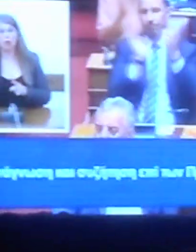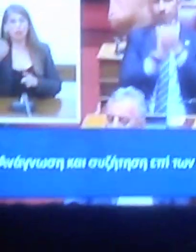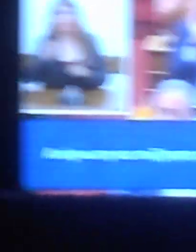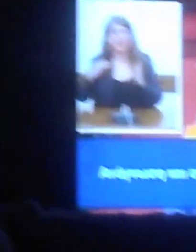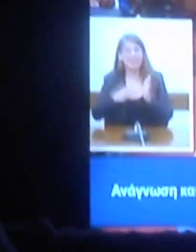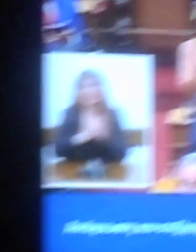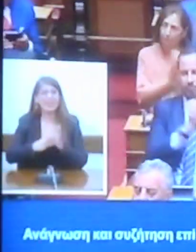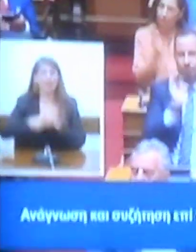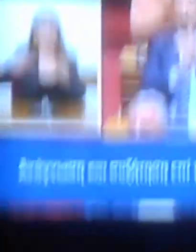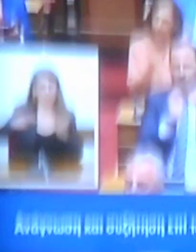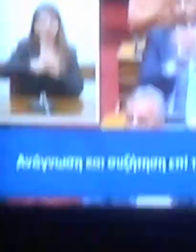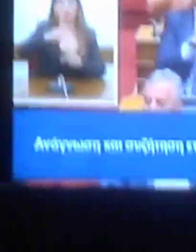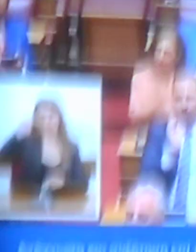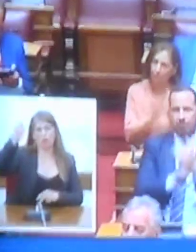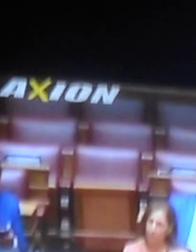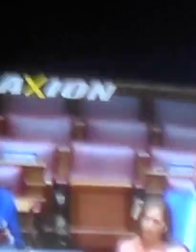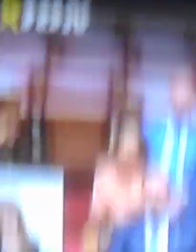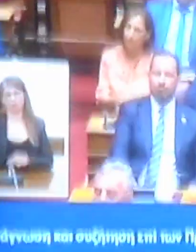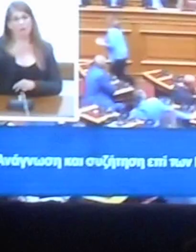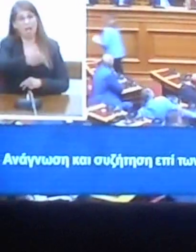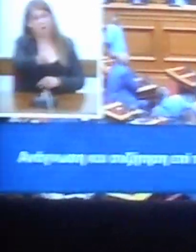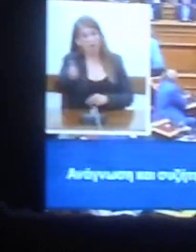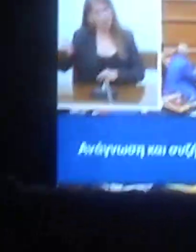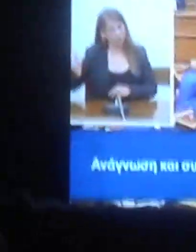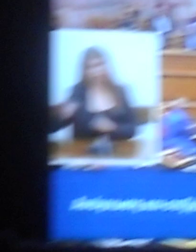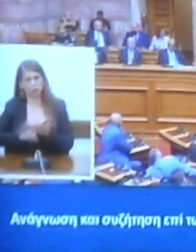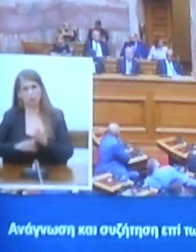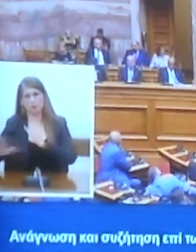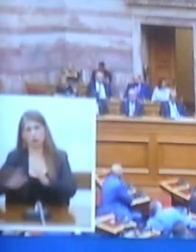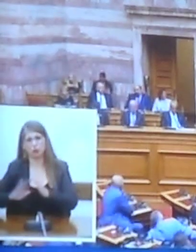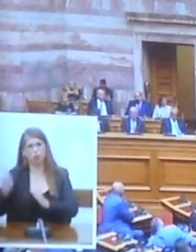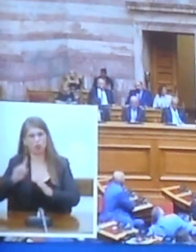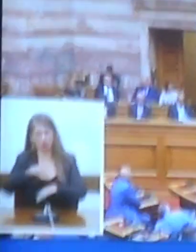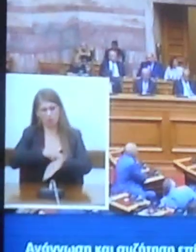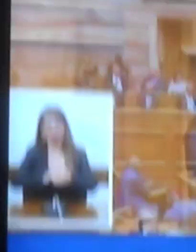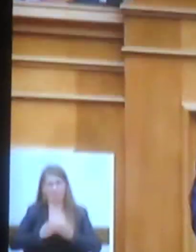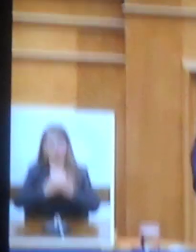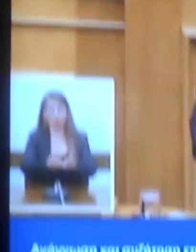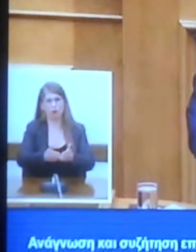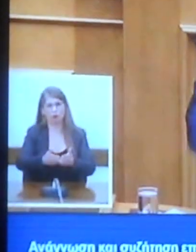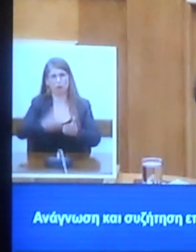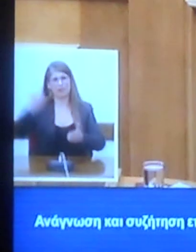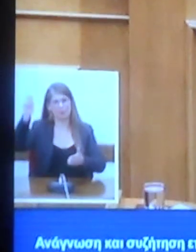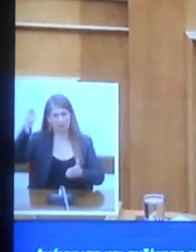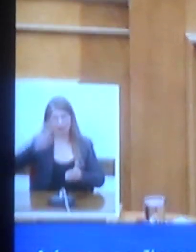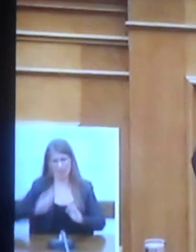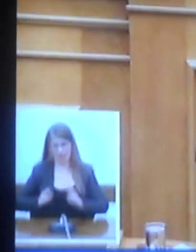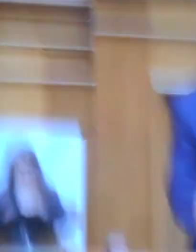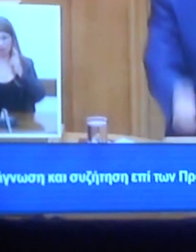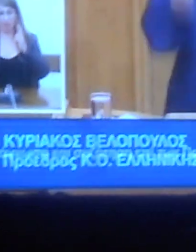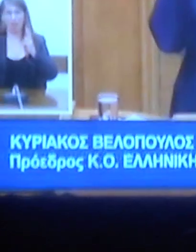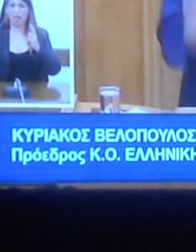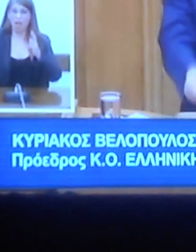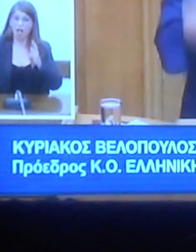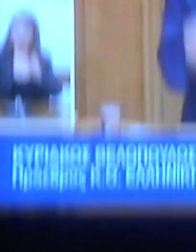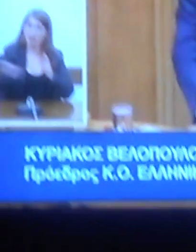Άλλοι με το κομμένο ρεύμα. Αυτούς πρέπει να προστατεύετε, δεν τους πρέπει τόσες εποπιστές και παρόξους ενέργειες. Αυτά τα